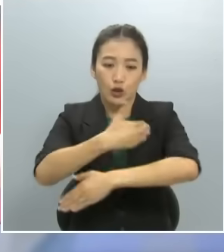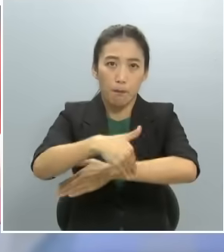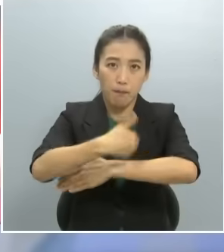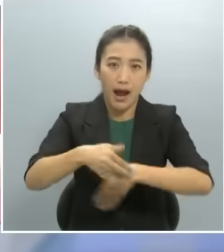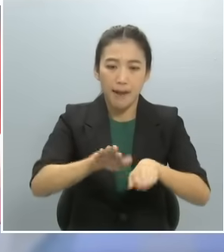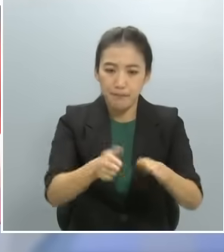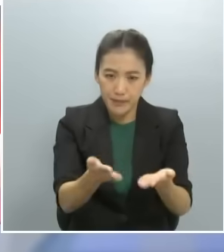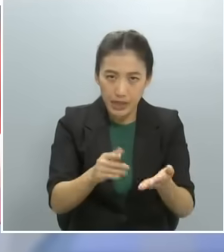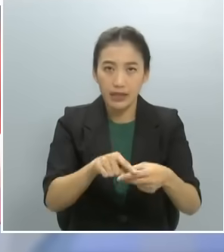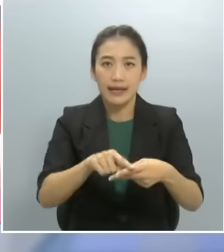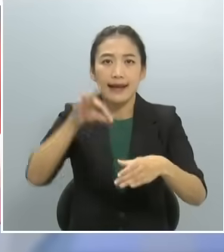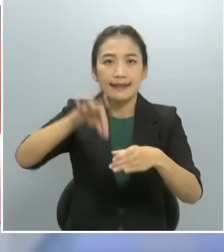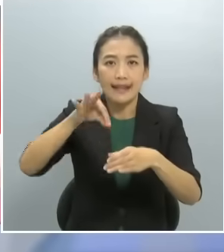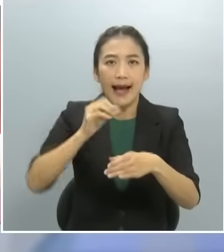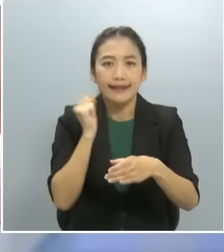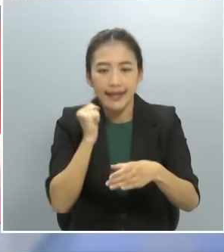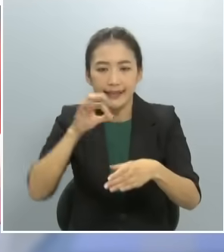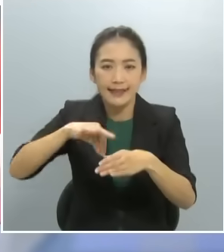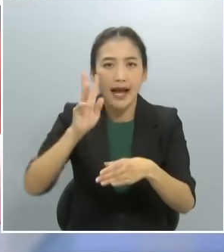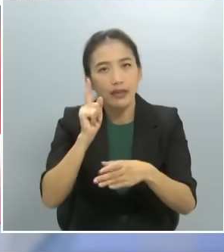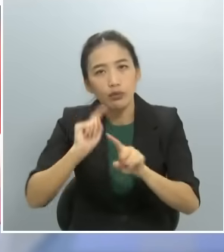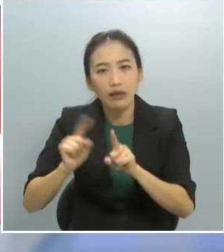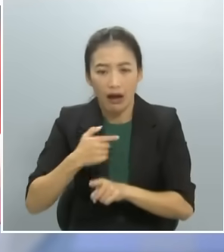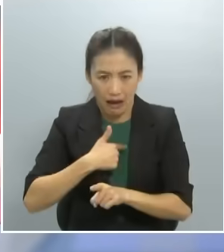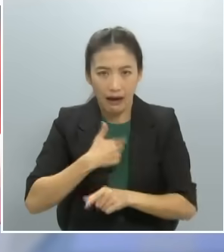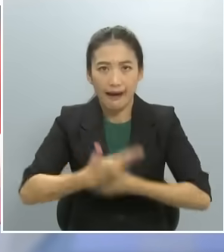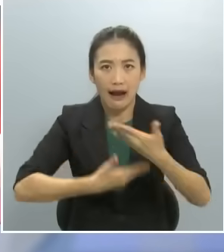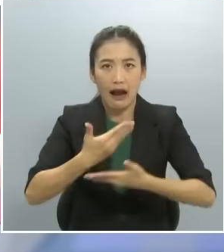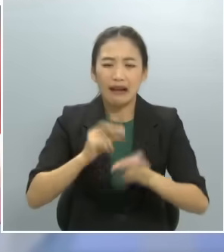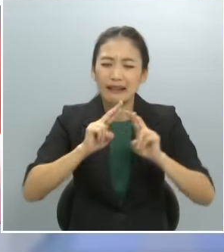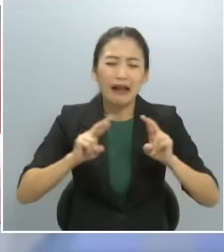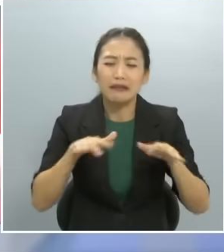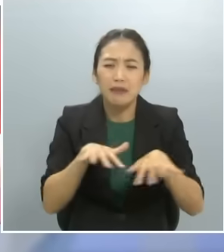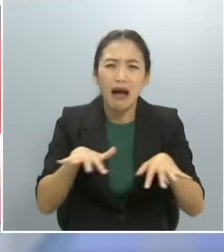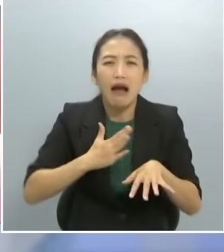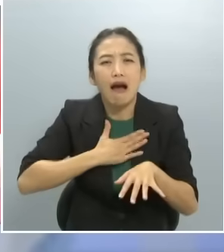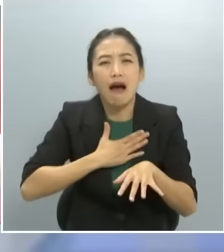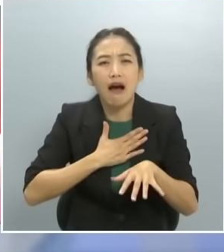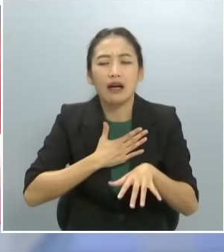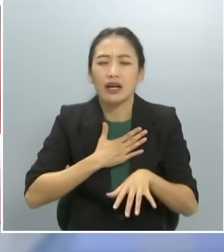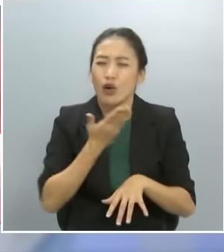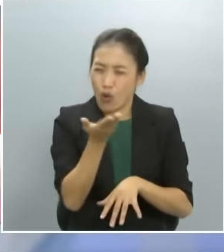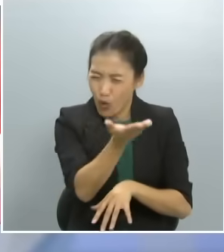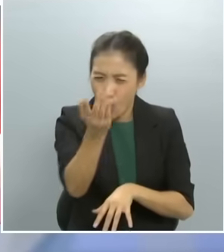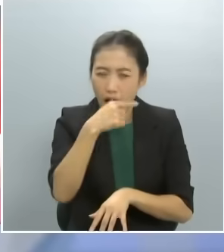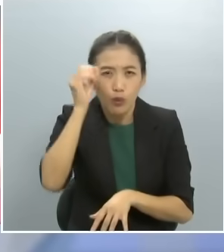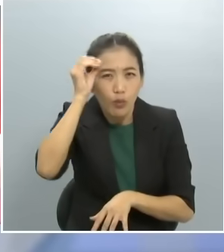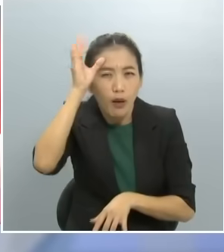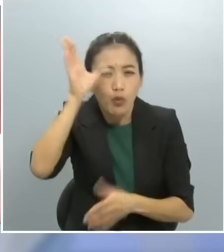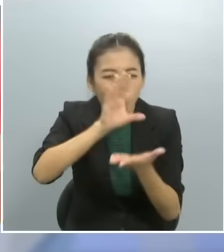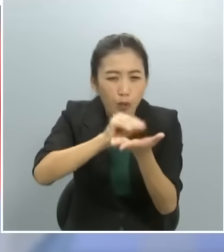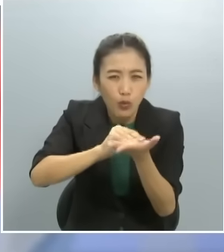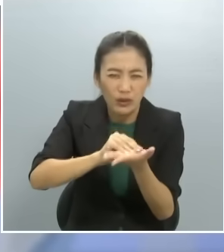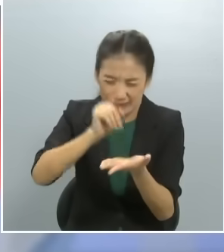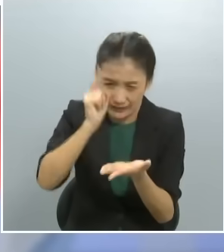อยากจะได้ข้อมูลที่แน่นอนนะครับเราเป็นร้านเล็กๆร้านนึงริมถนนก็เลยไม่ได้จะไปลอกเลียนหรืออะไร